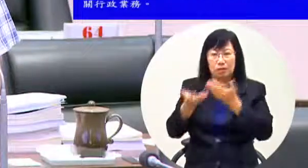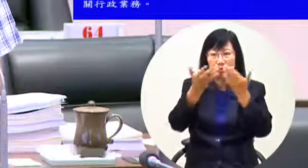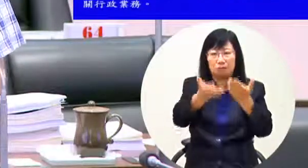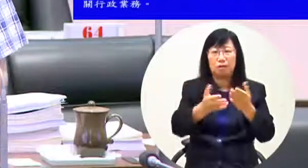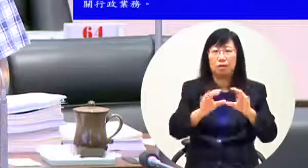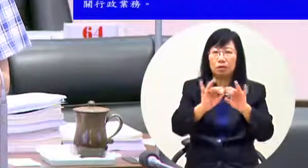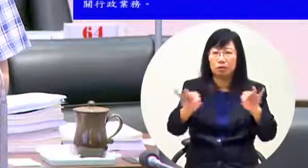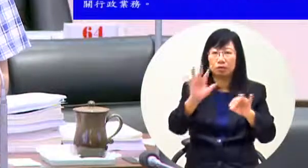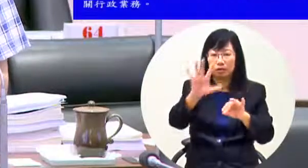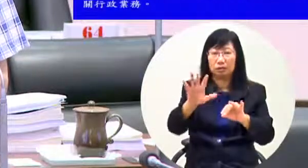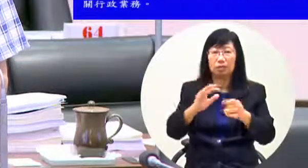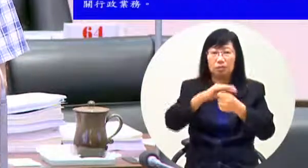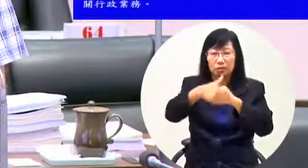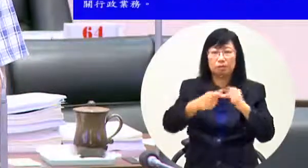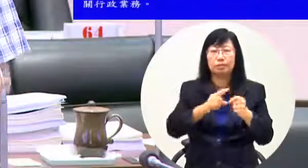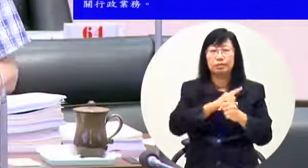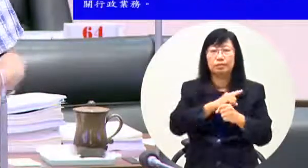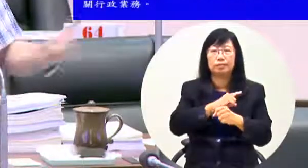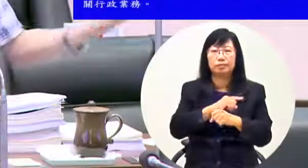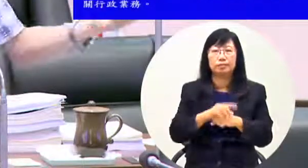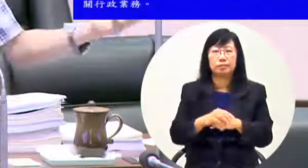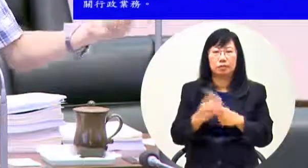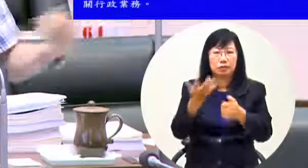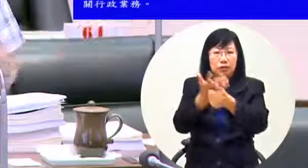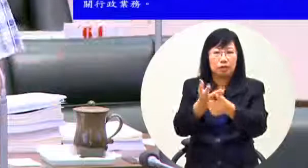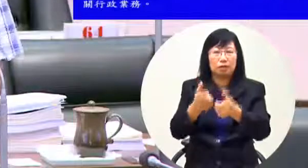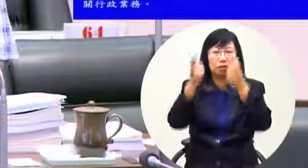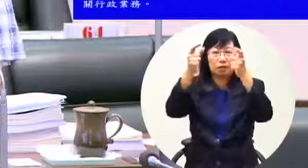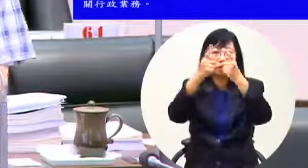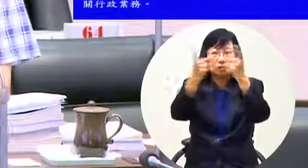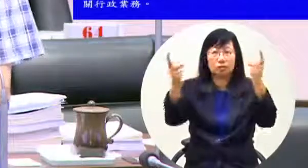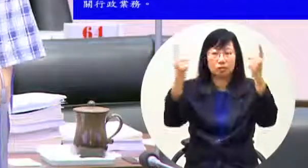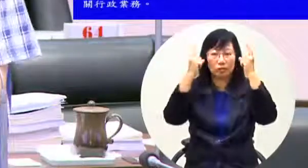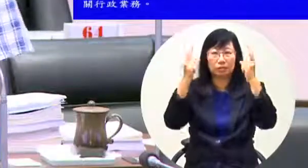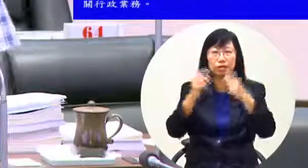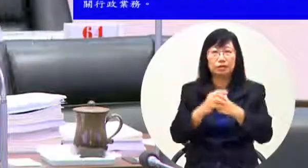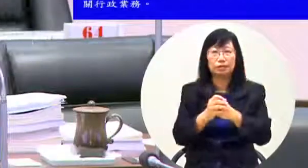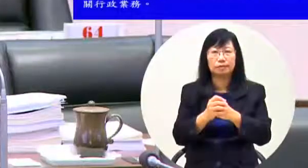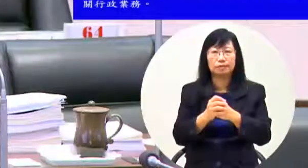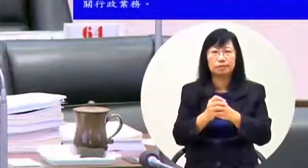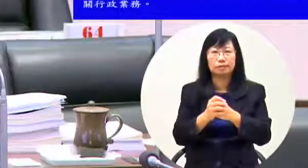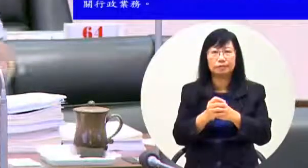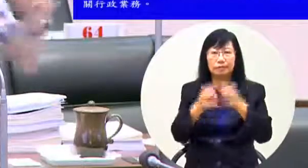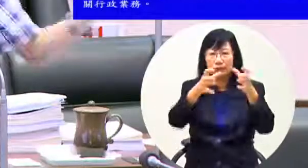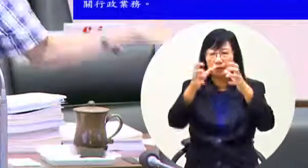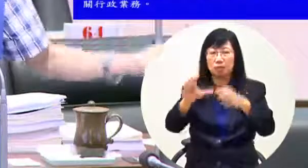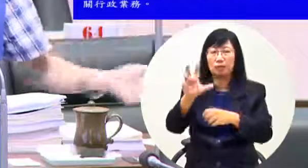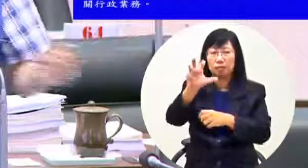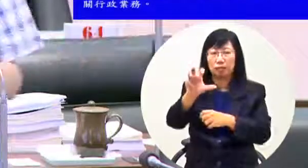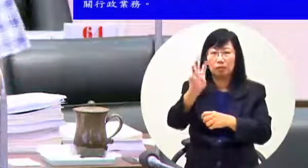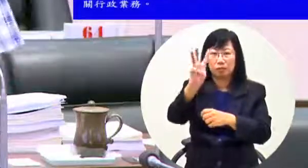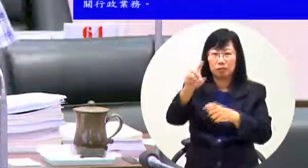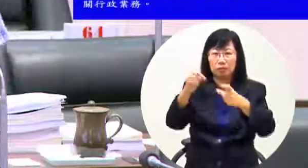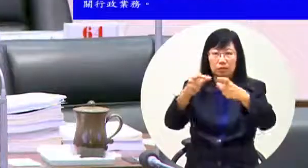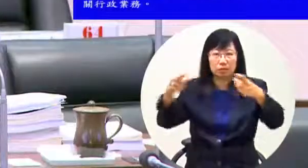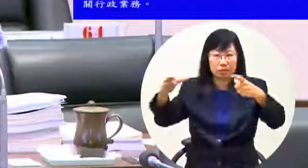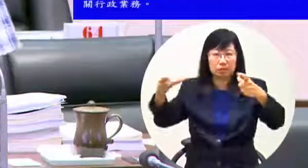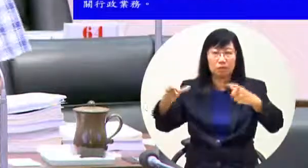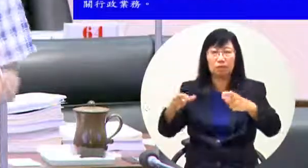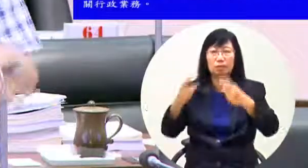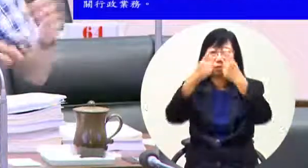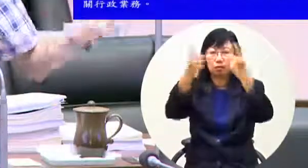给高雄大学设了一个83公顷的大学，很多公共设施、道